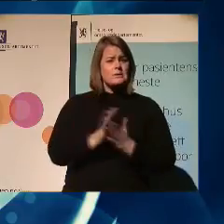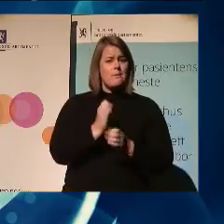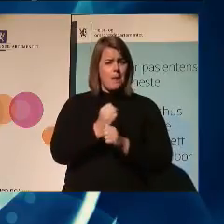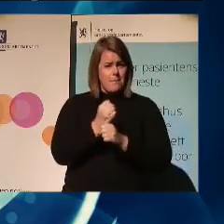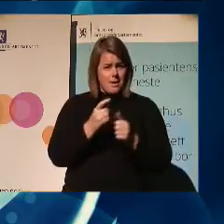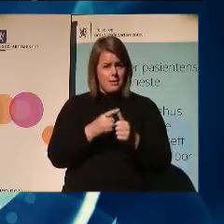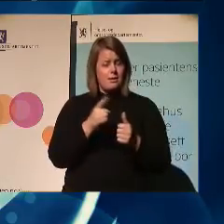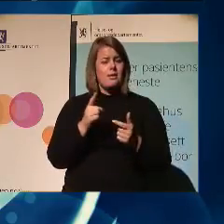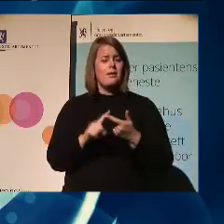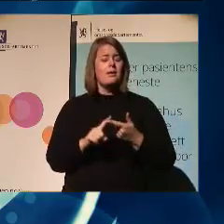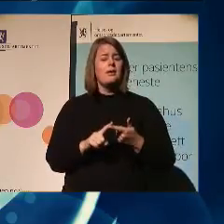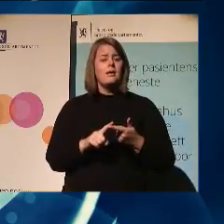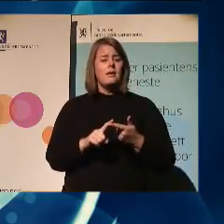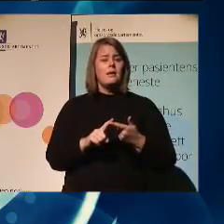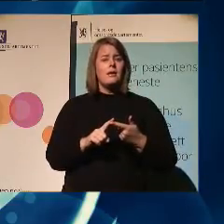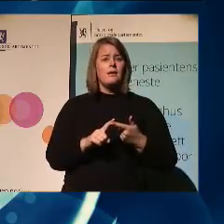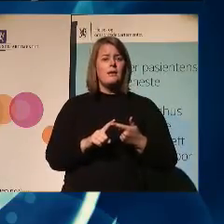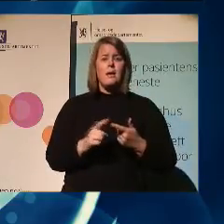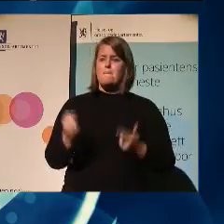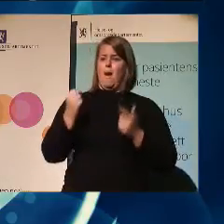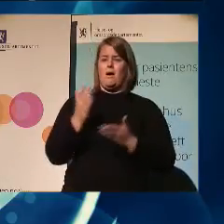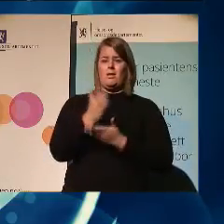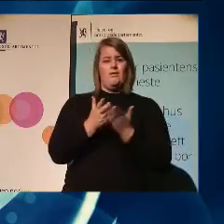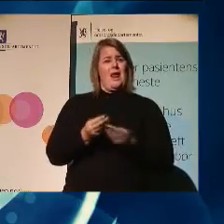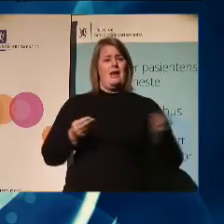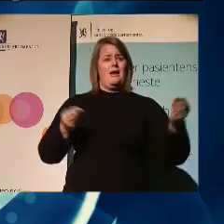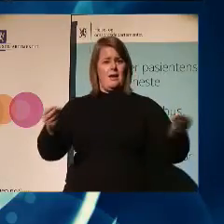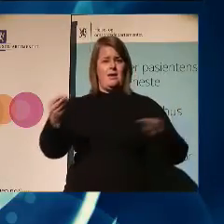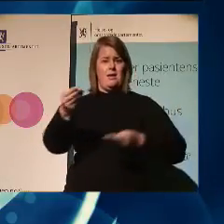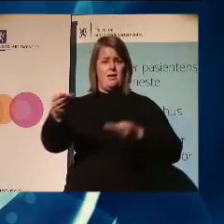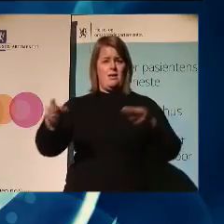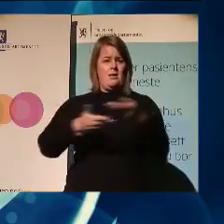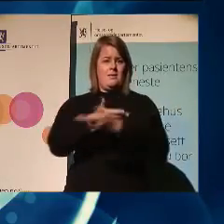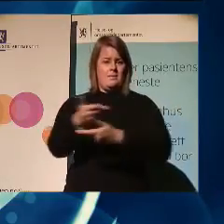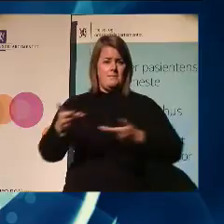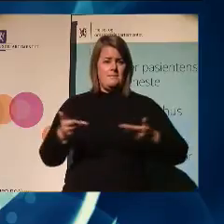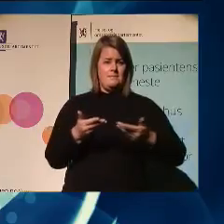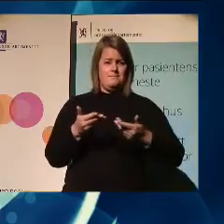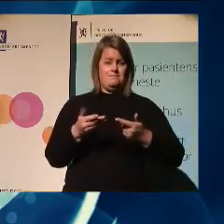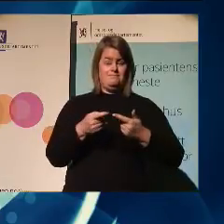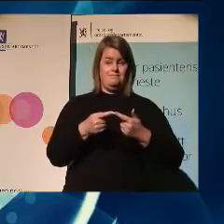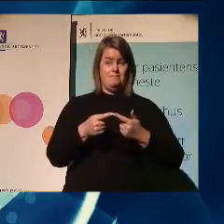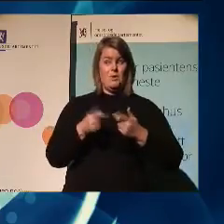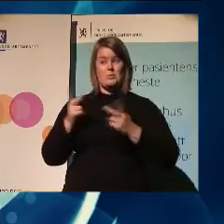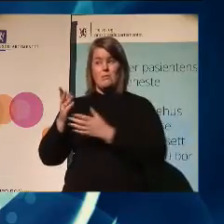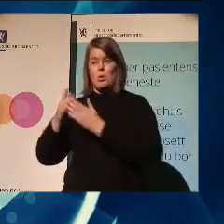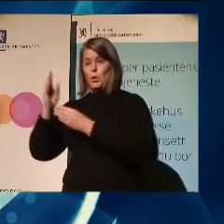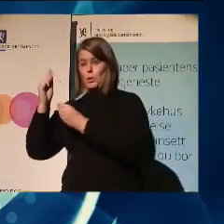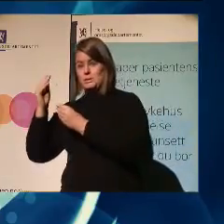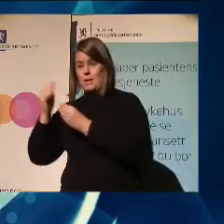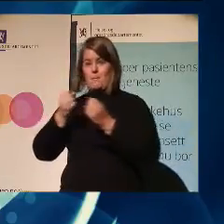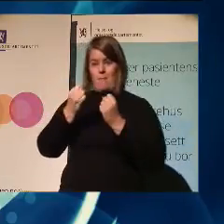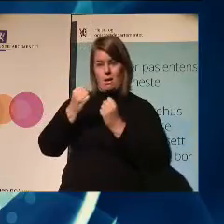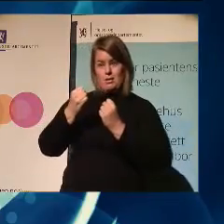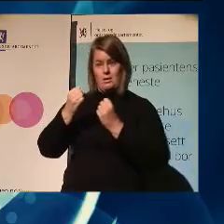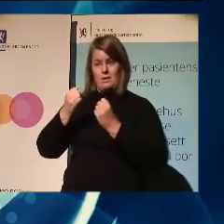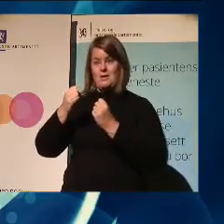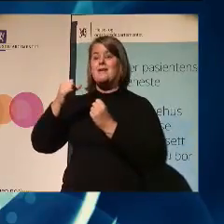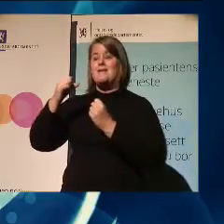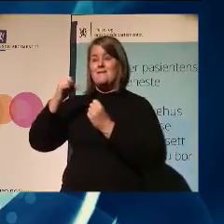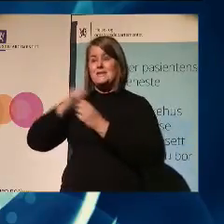vi faktisk deler makt. Og det nesten med makt som det med kunnskap. Det blir ikke noe mer av den hvis det flere som